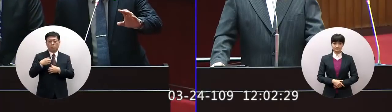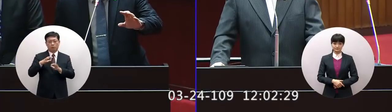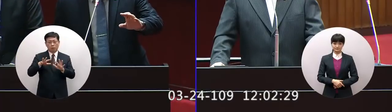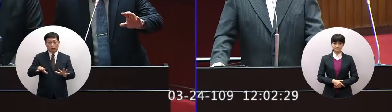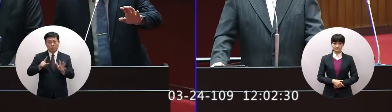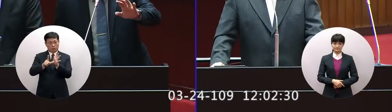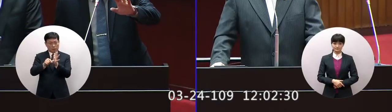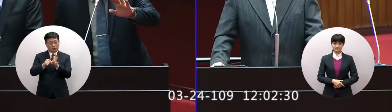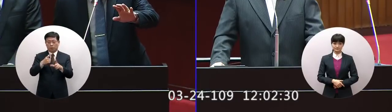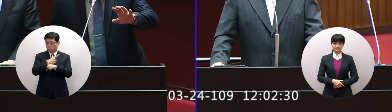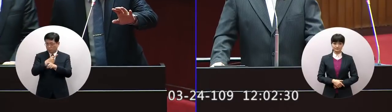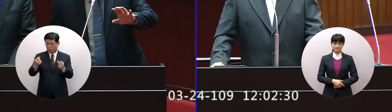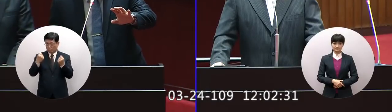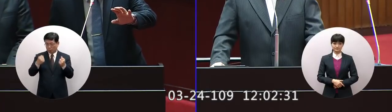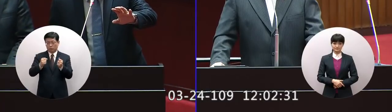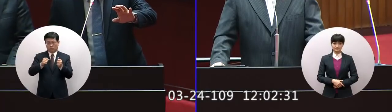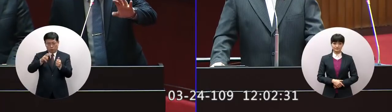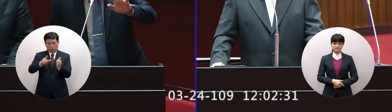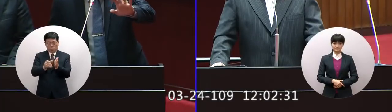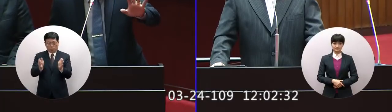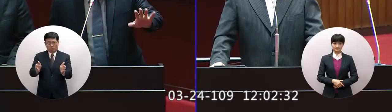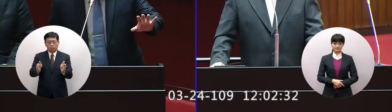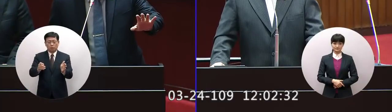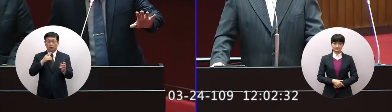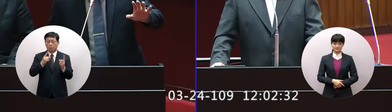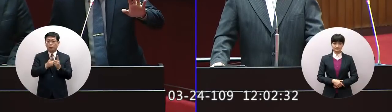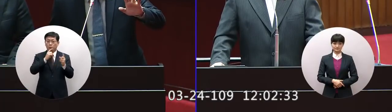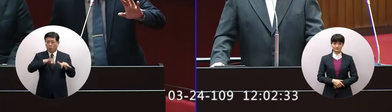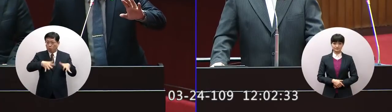他的时间都放在训期的这